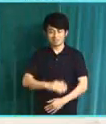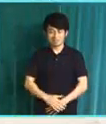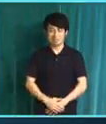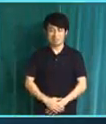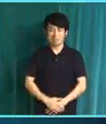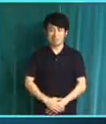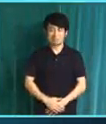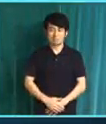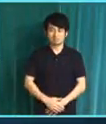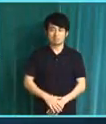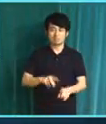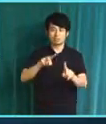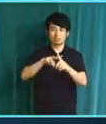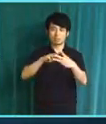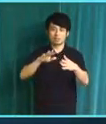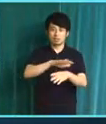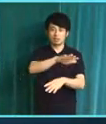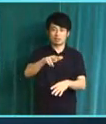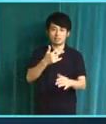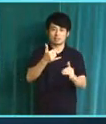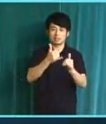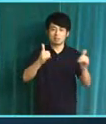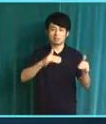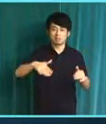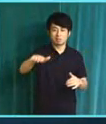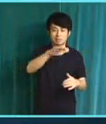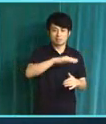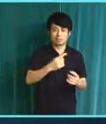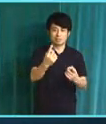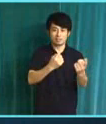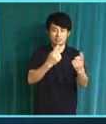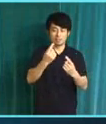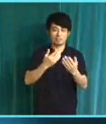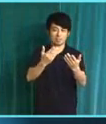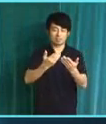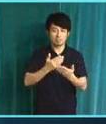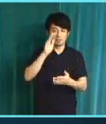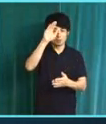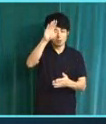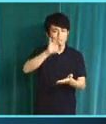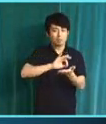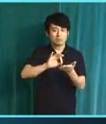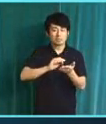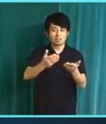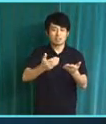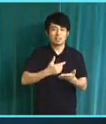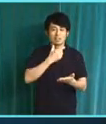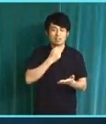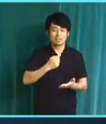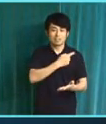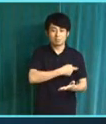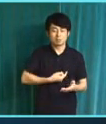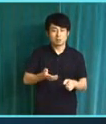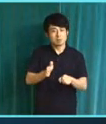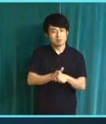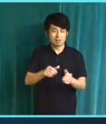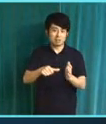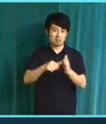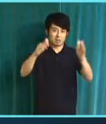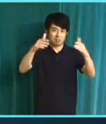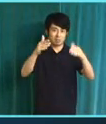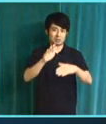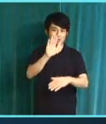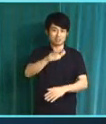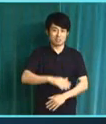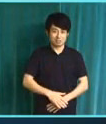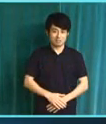。 はい、今回小田原市民に親しまれ長く愛される施設になるような愛称を求めています。応